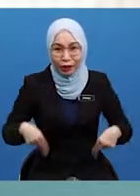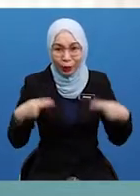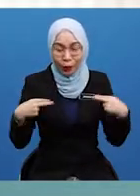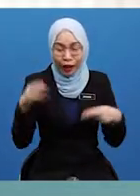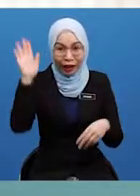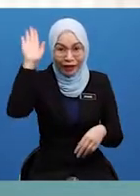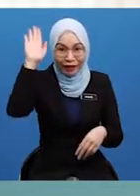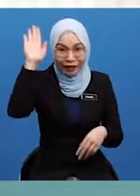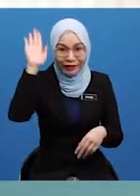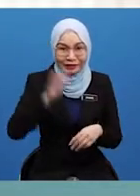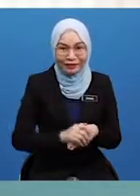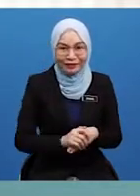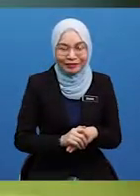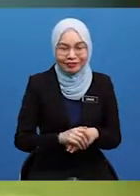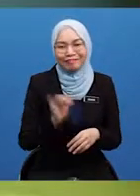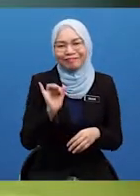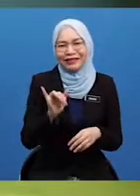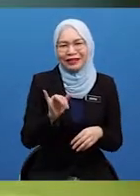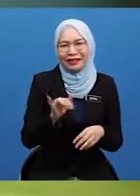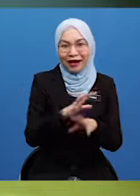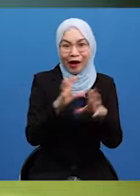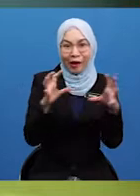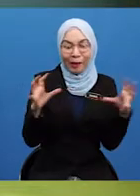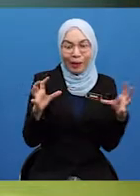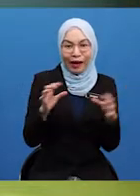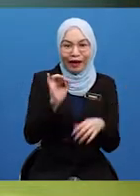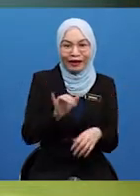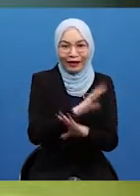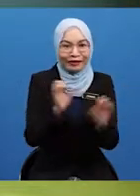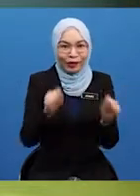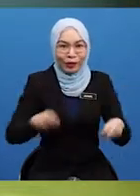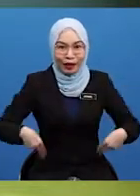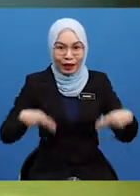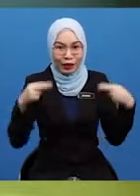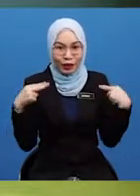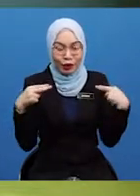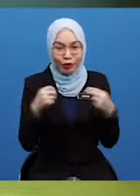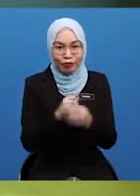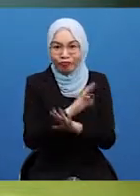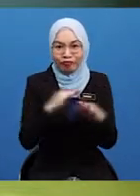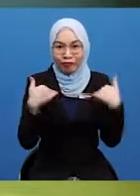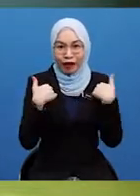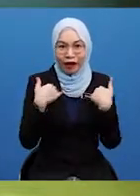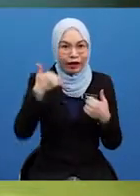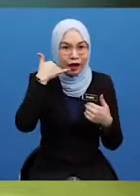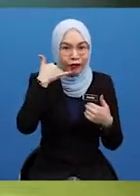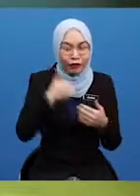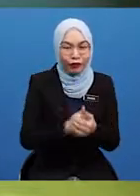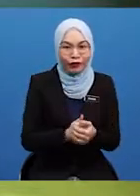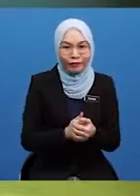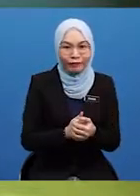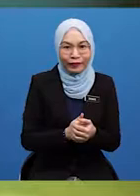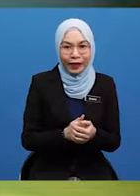dengan handphonenya seperti yang kita tahu telepon pintar ini banyak